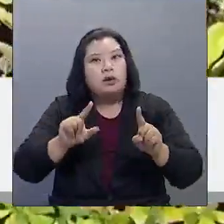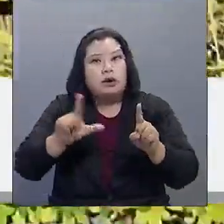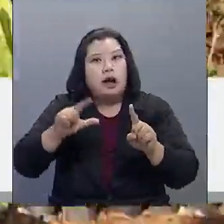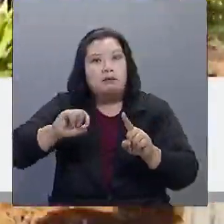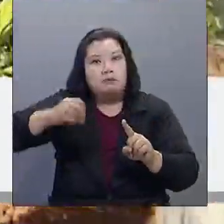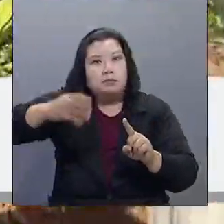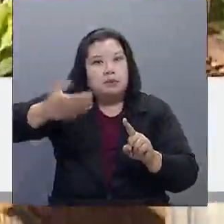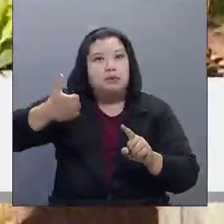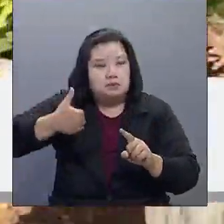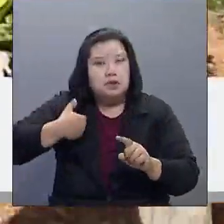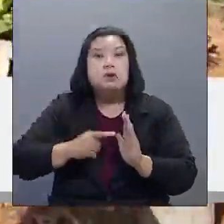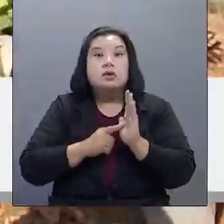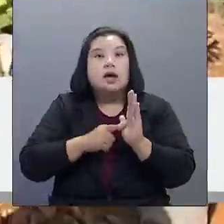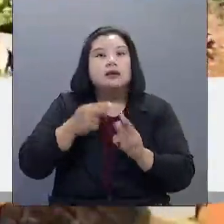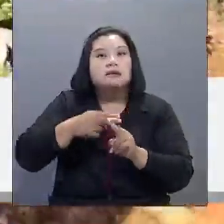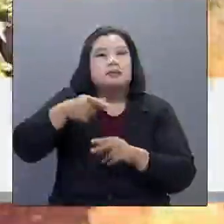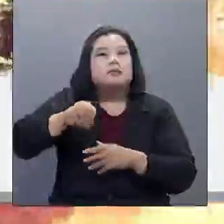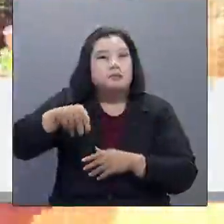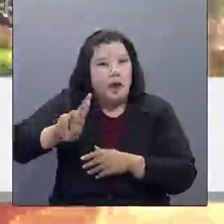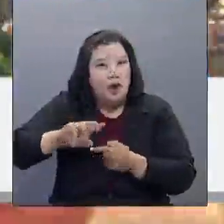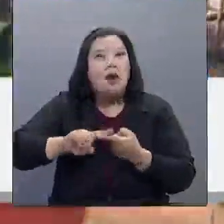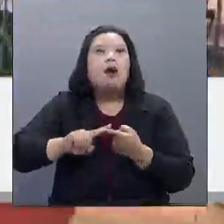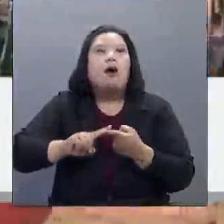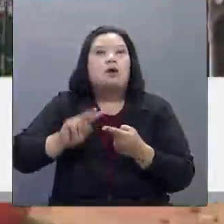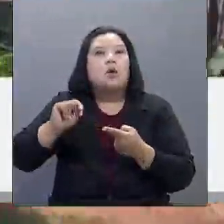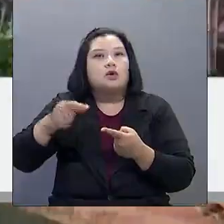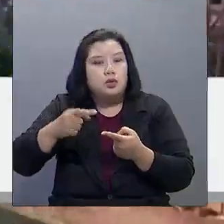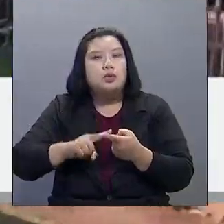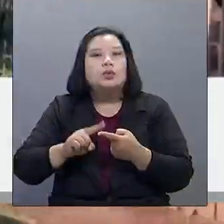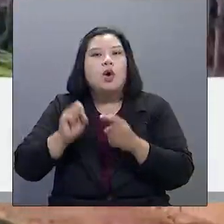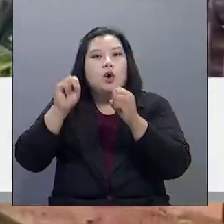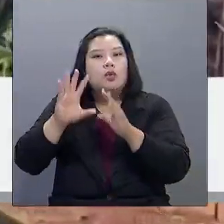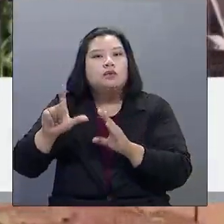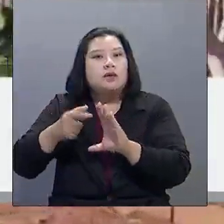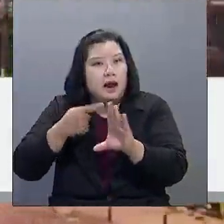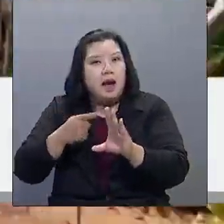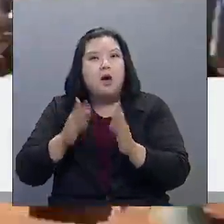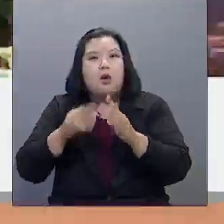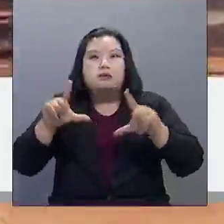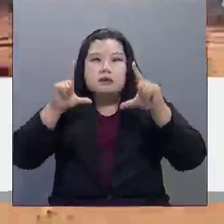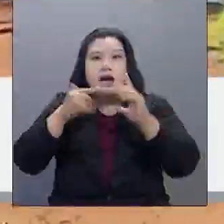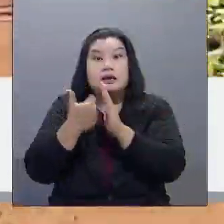เช่นพิมพาพรสิริน้องนุชดวงชีวันครูสลาคุณวุฒิ มานี่มาตั้งพี่ป่ะ